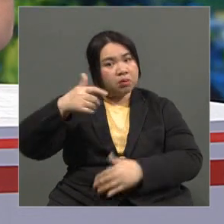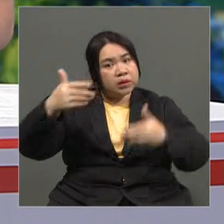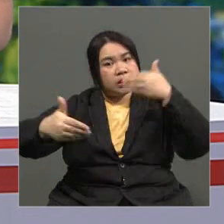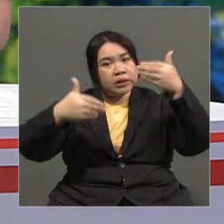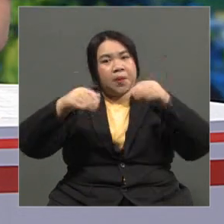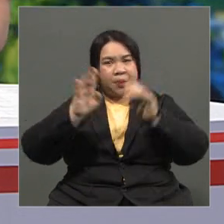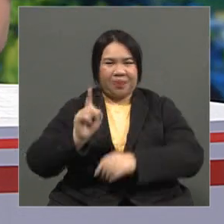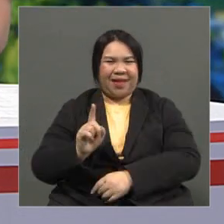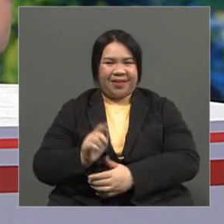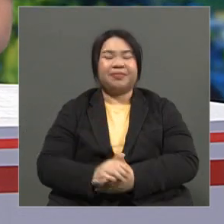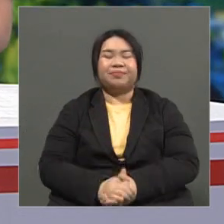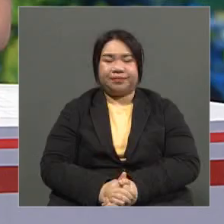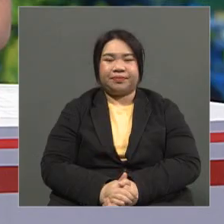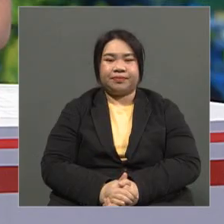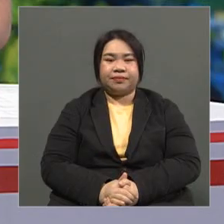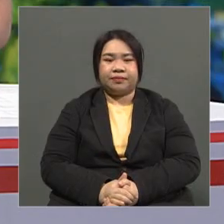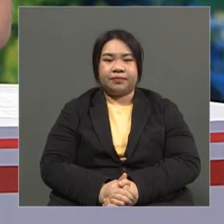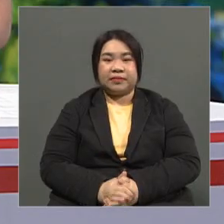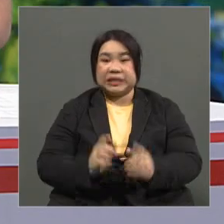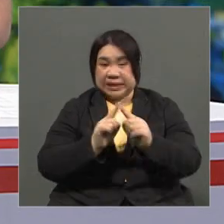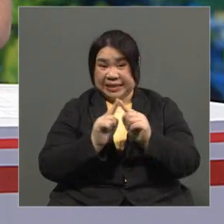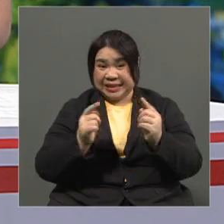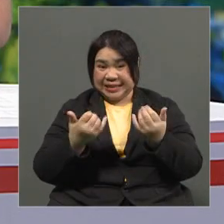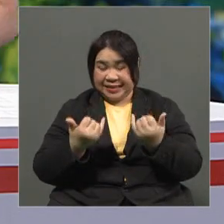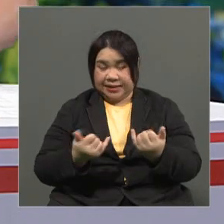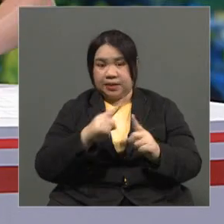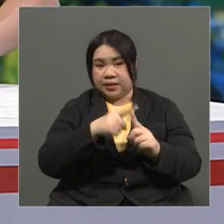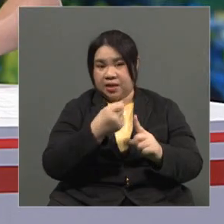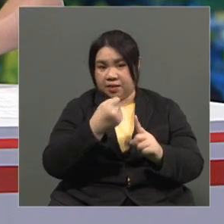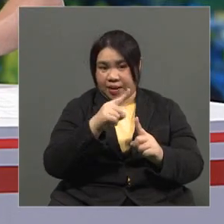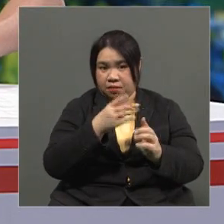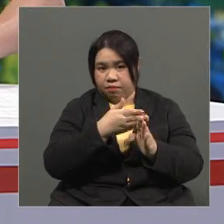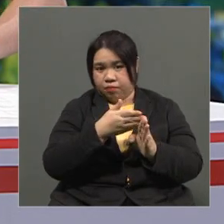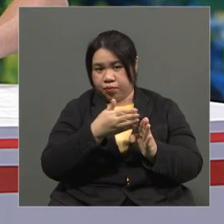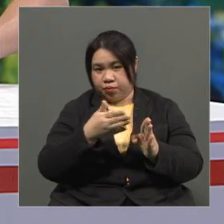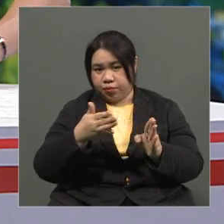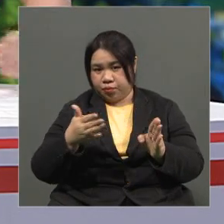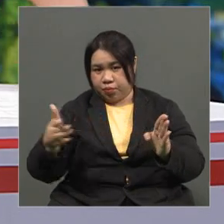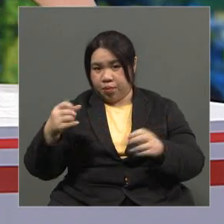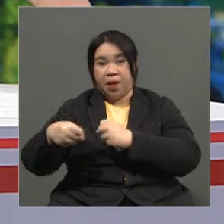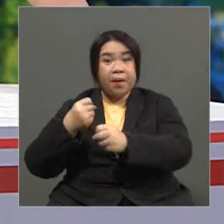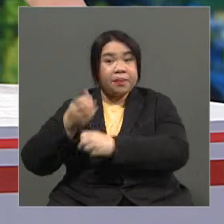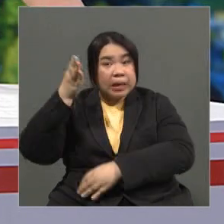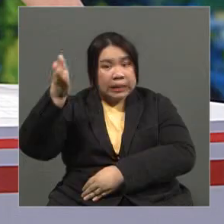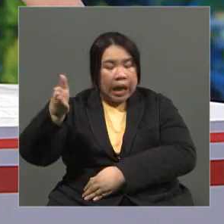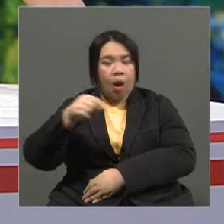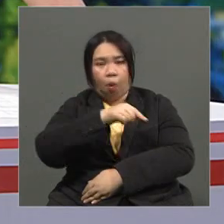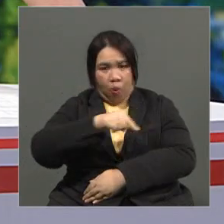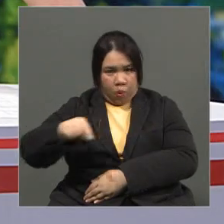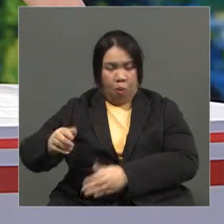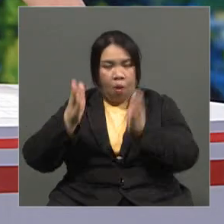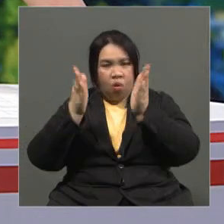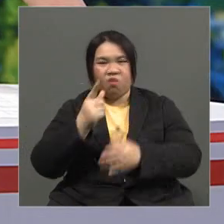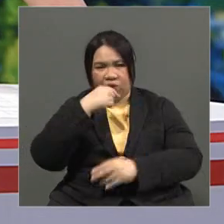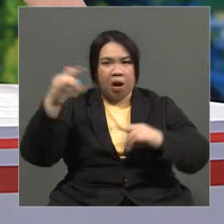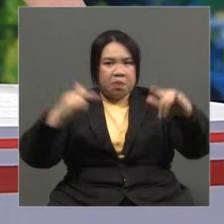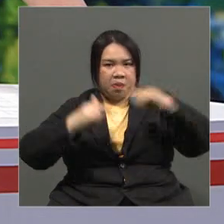กิจกรรมอะไรยิ่งใหญ่กันด้วยหรือเปล่าแต่ว่าตั้งแต่นับจากวันนี้เป็นต้นไปไปจนถึงต้นปีหน้ามันจะเป็นช่วงไฮซีซันบ้านเราแล้วก็ฝรั่ง